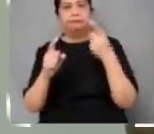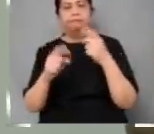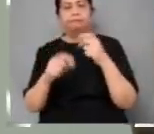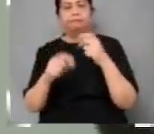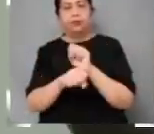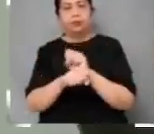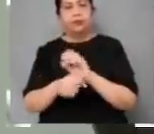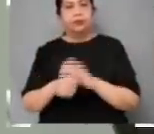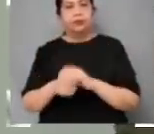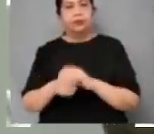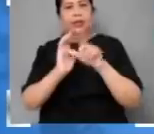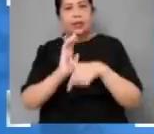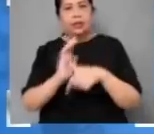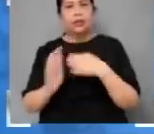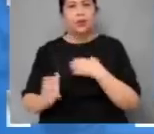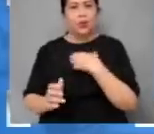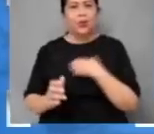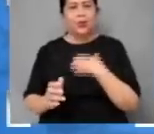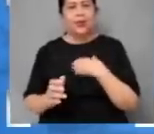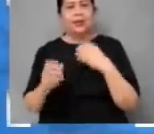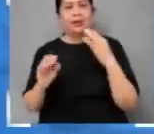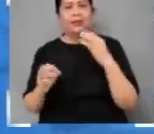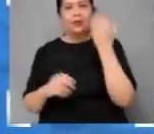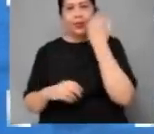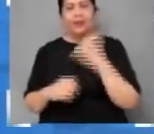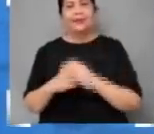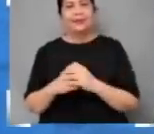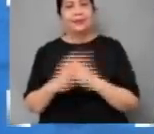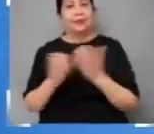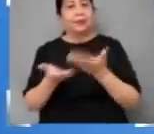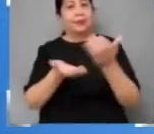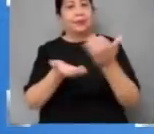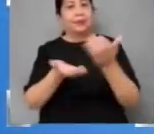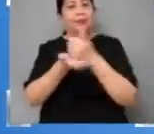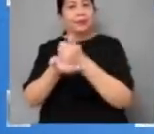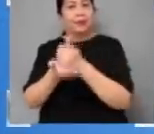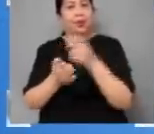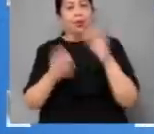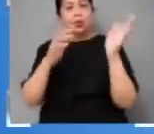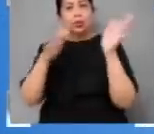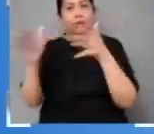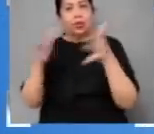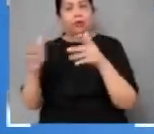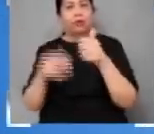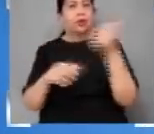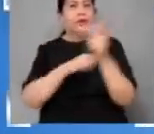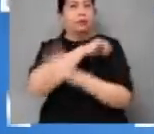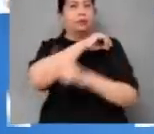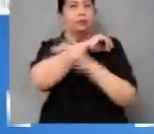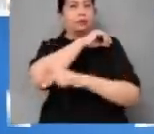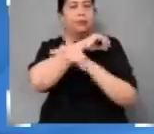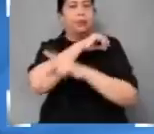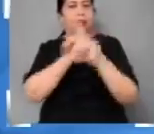mulikram mo o kung may ngumi, di iragyod kaya. Kasabay nito ang pag-aatid ng tulong sa mga binagyo sa iba pang probinsya.